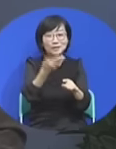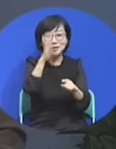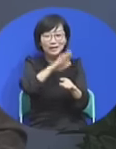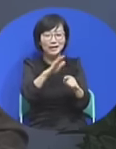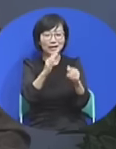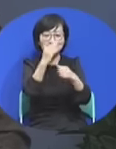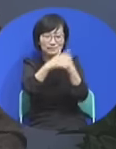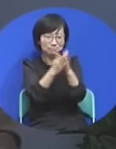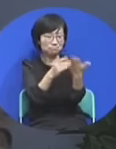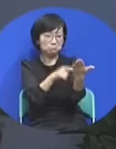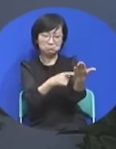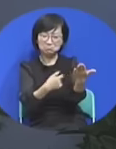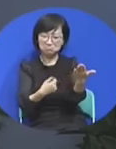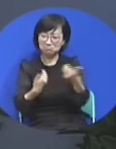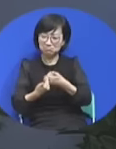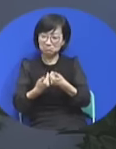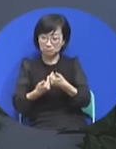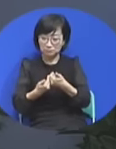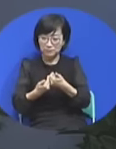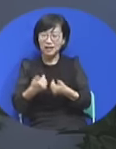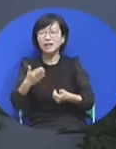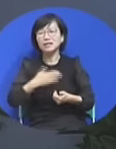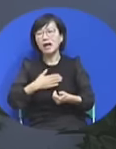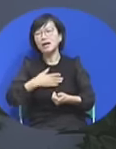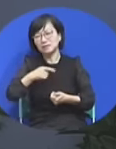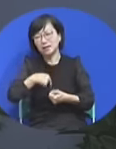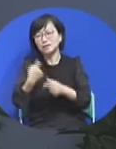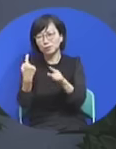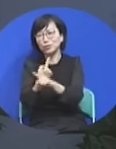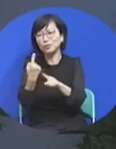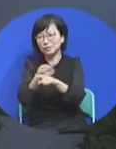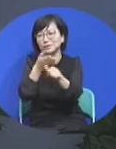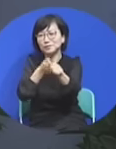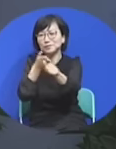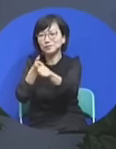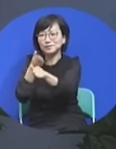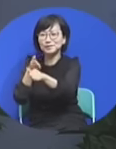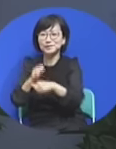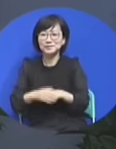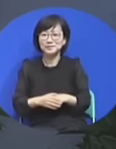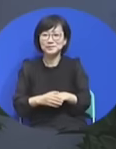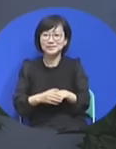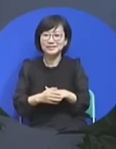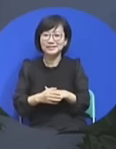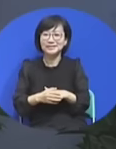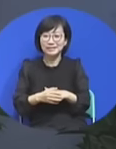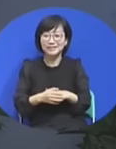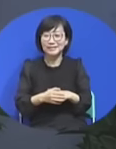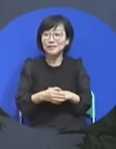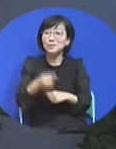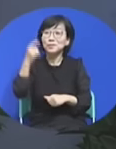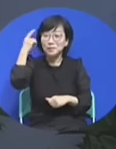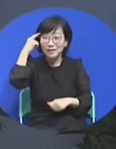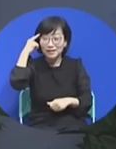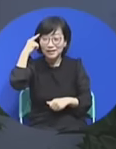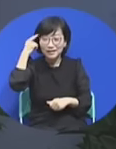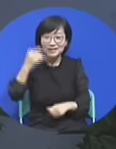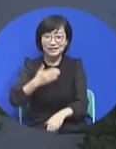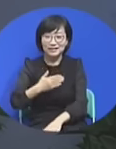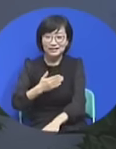you say there is this discrepancy between me and the Bible, then you need to change yourself. 왜 그러냐? Why? 나는 그 사람이 물어보고 싶어요. I want to ask those